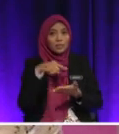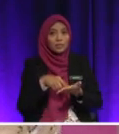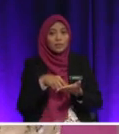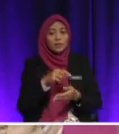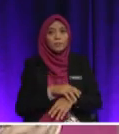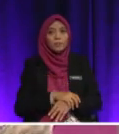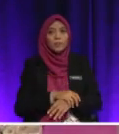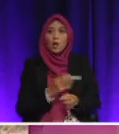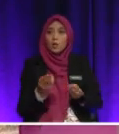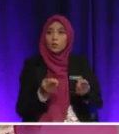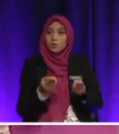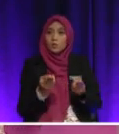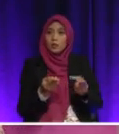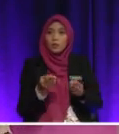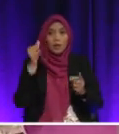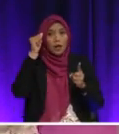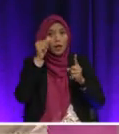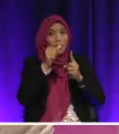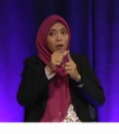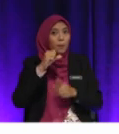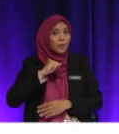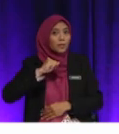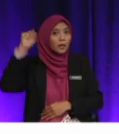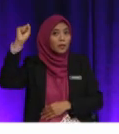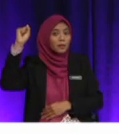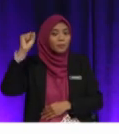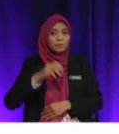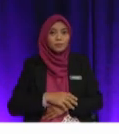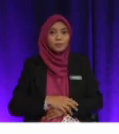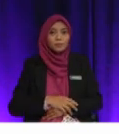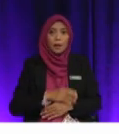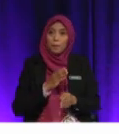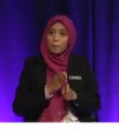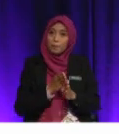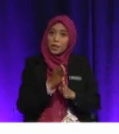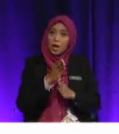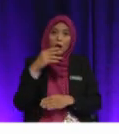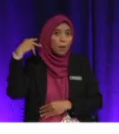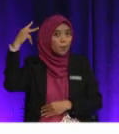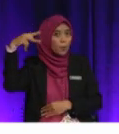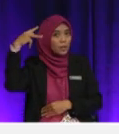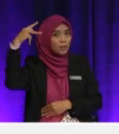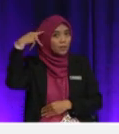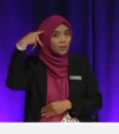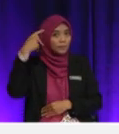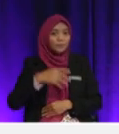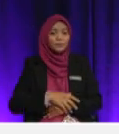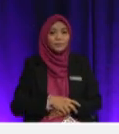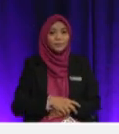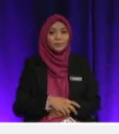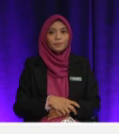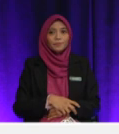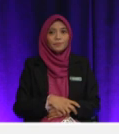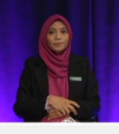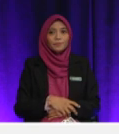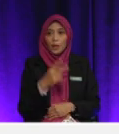yaitu kalah kemerdekaan dalam bidang pendidikan dan politik ya daripada bab 7 Oke kita